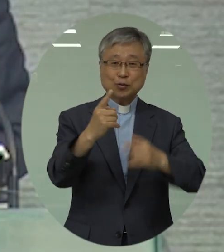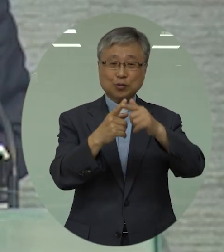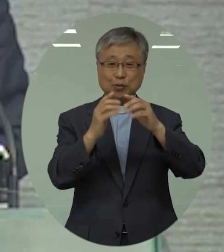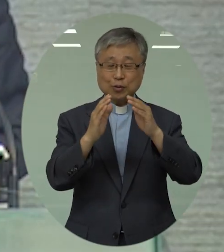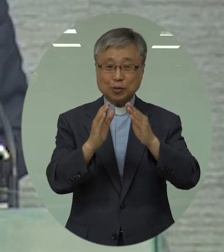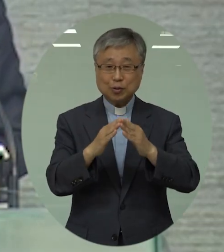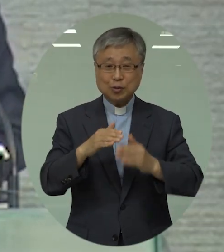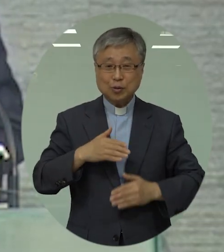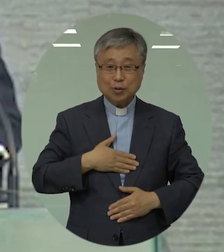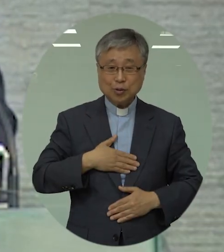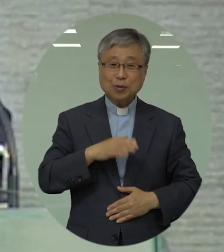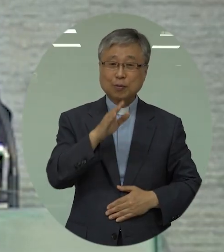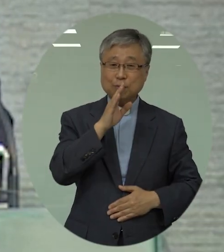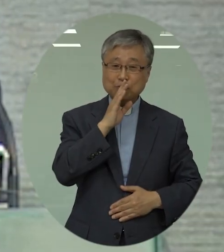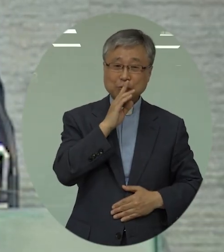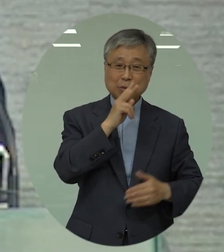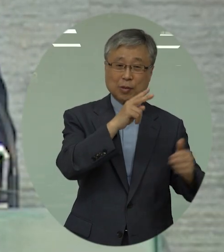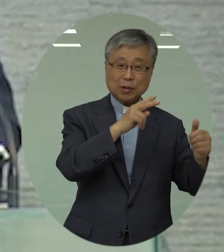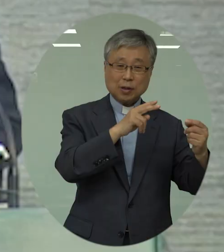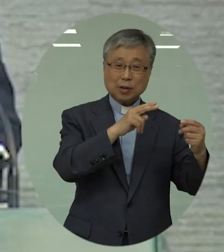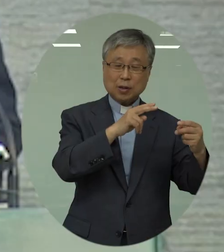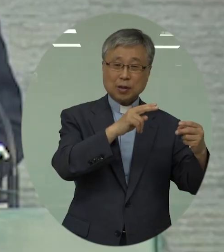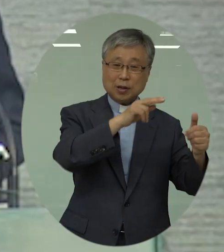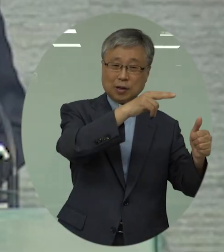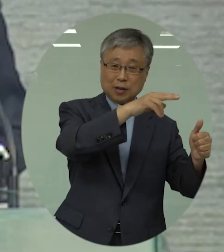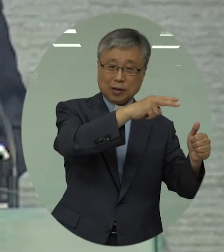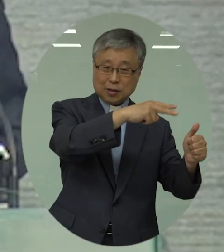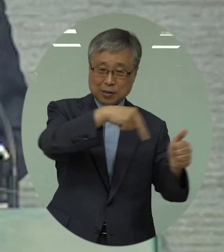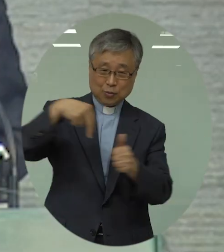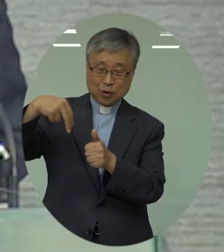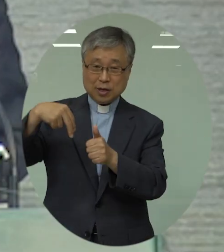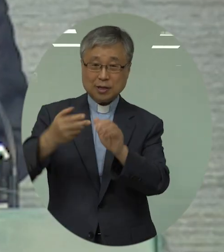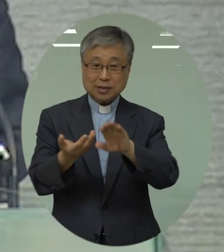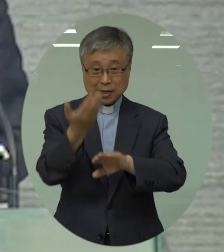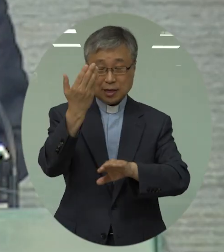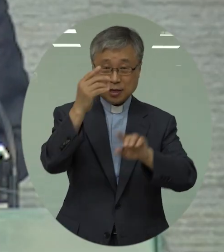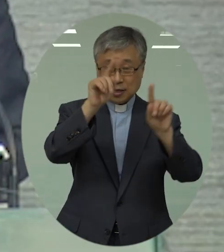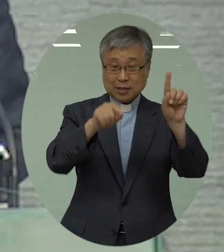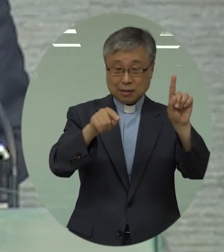본문이 사무엘상이거든요. 사무엘상 24장 1절 이하 7절.